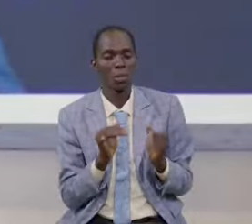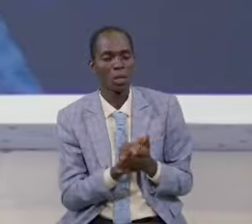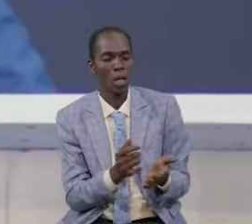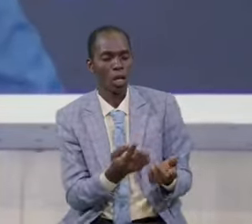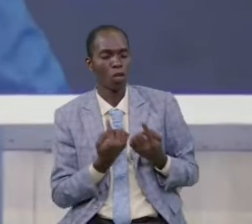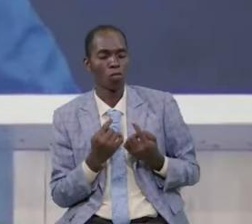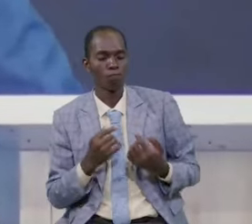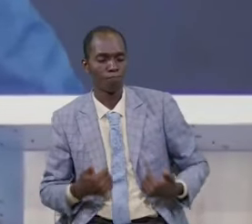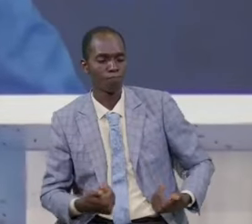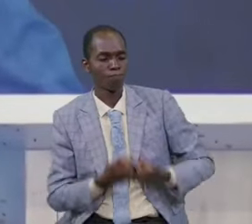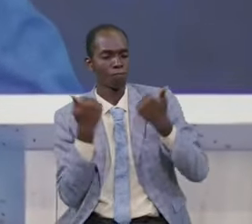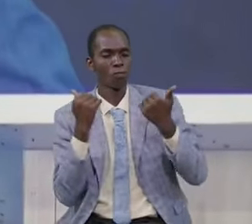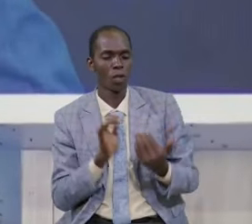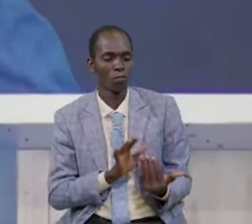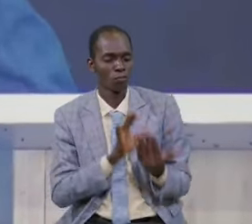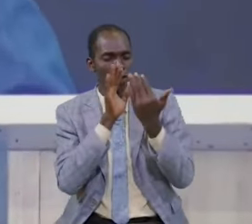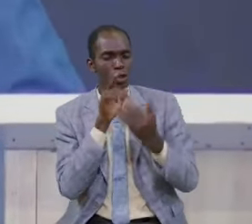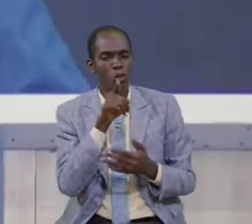n'est assez fort